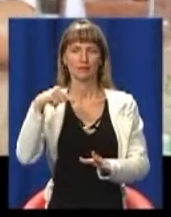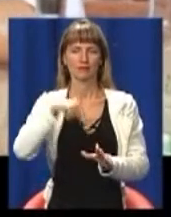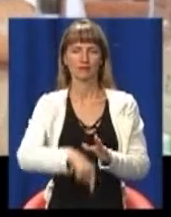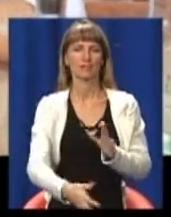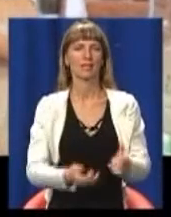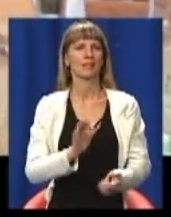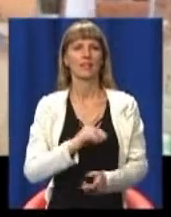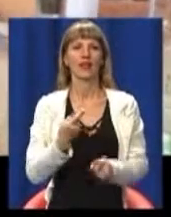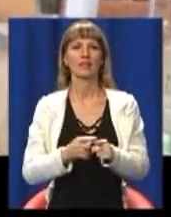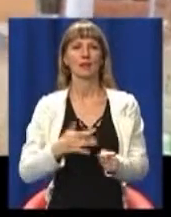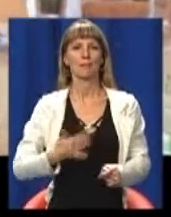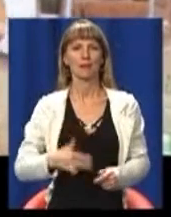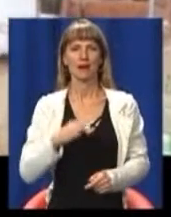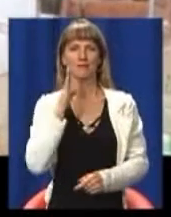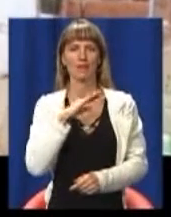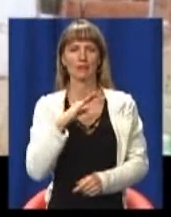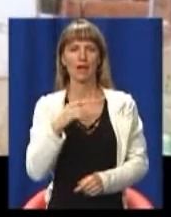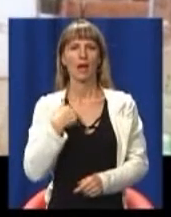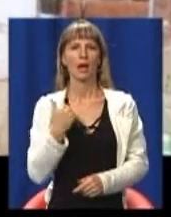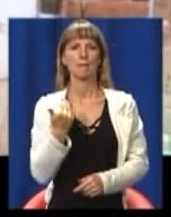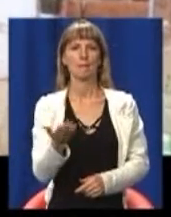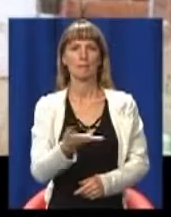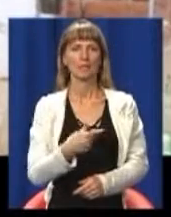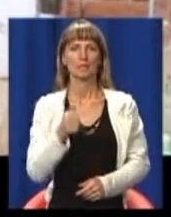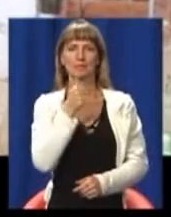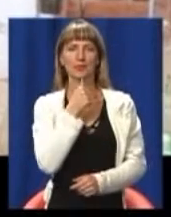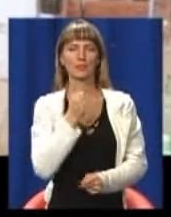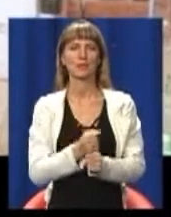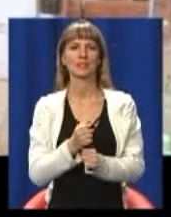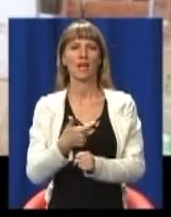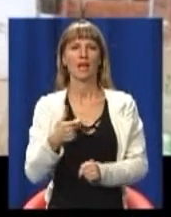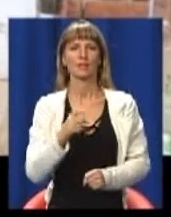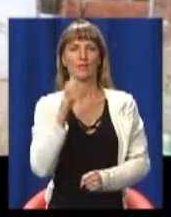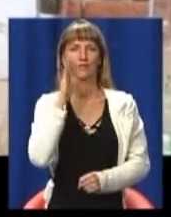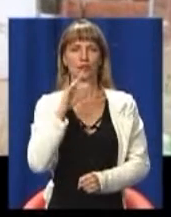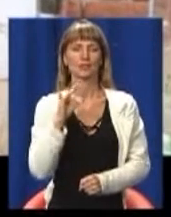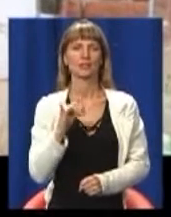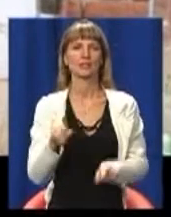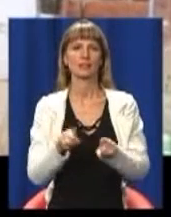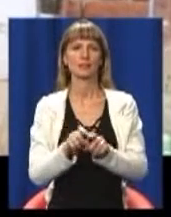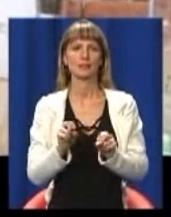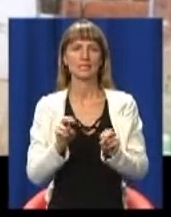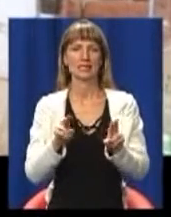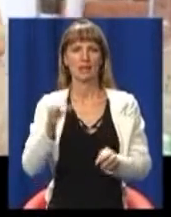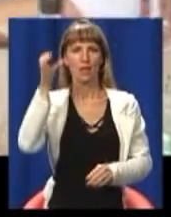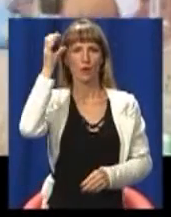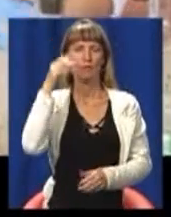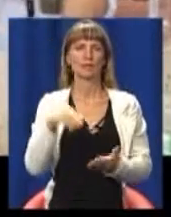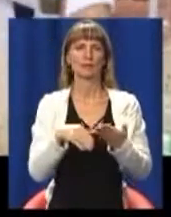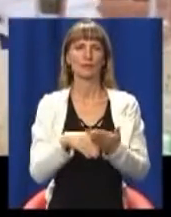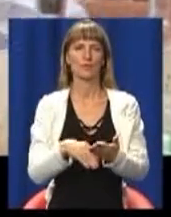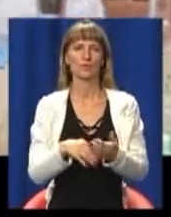це мінеральна якась вода, так? А ми з вами зараз спробуємо зробити газовану воду, але таку спеціальну, наукову, за